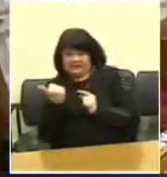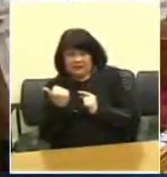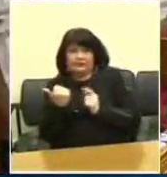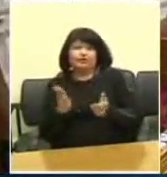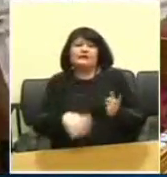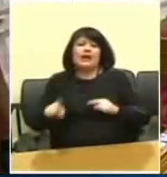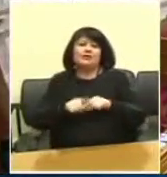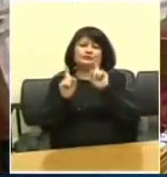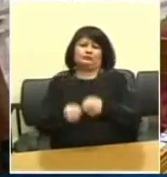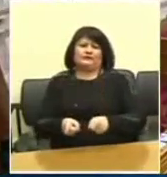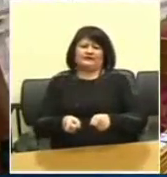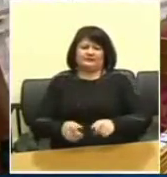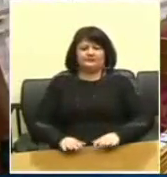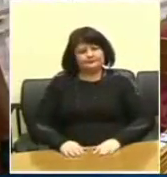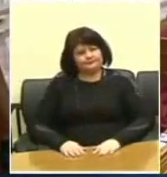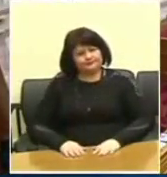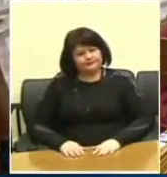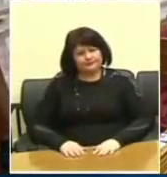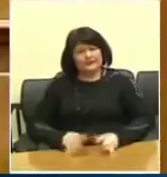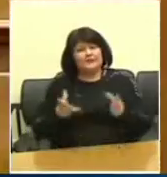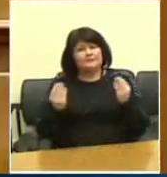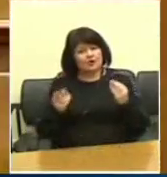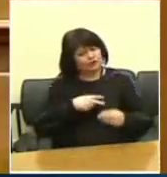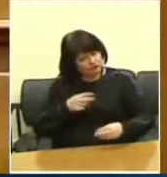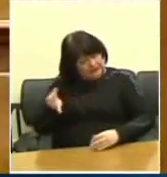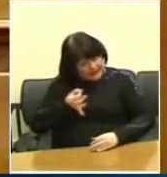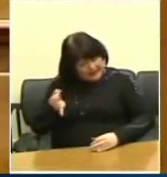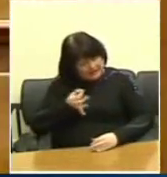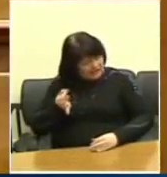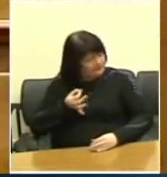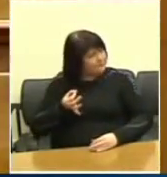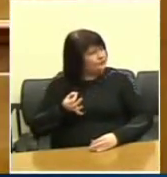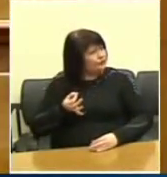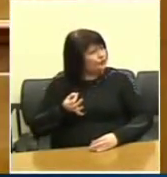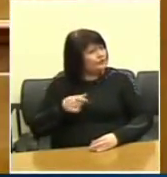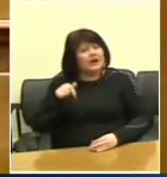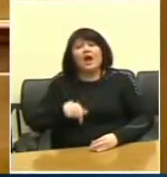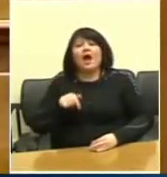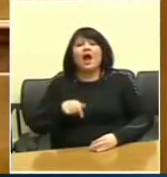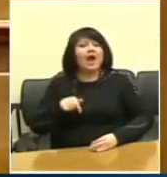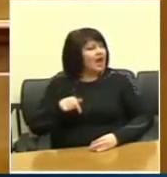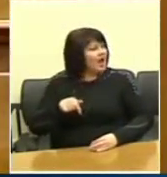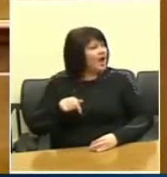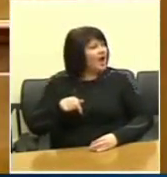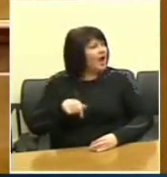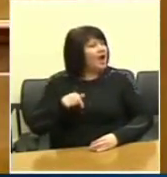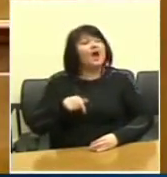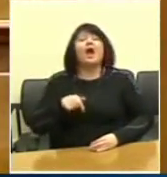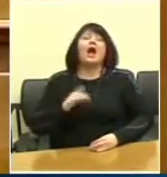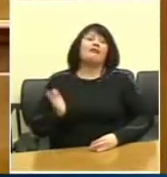Υπάρχουν πολλοί που ευλόγως λένε ότι αυτό μπορεί να προκαλέσει στο βαθμό